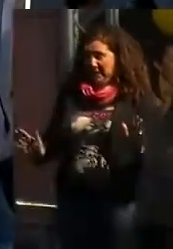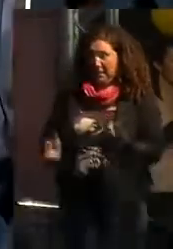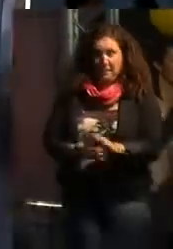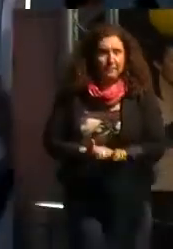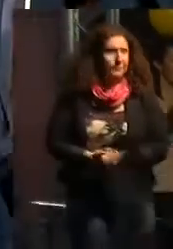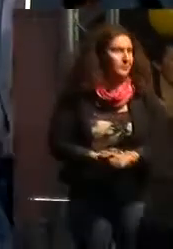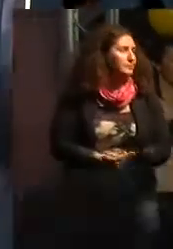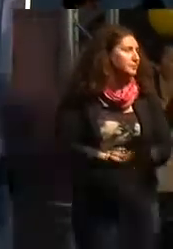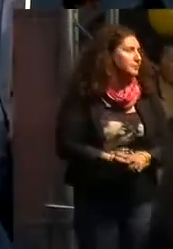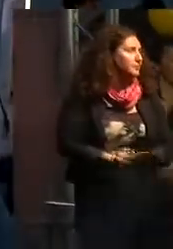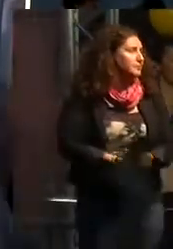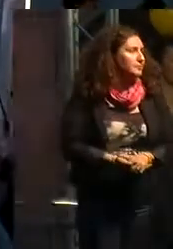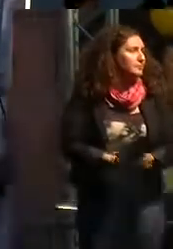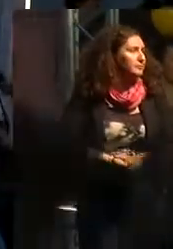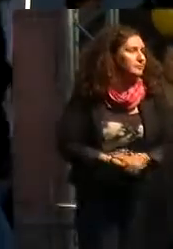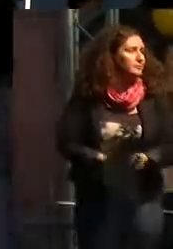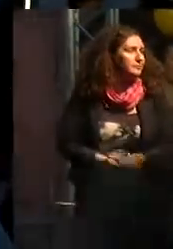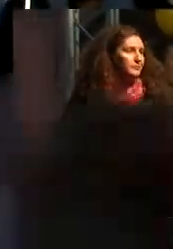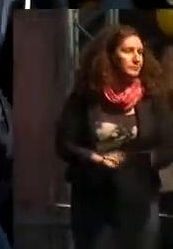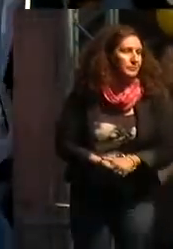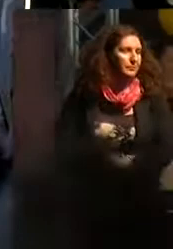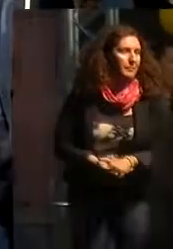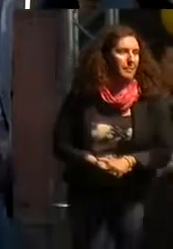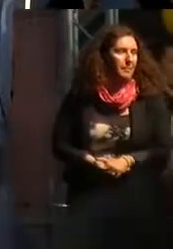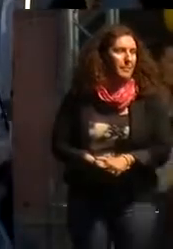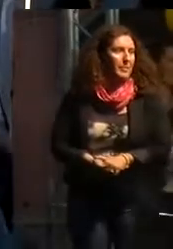E allora,